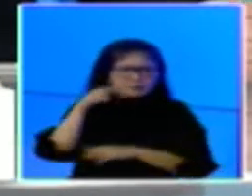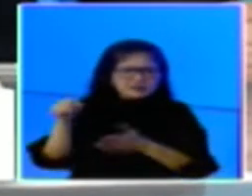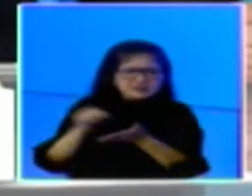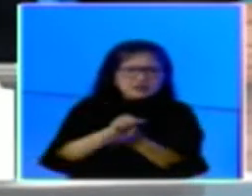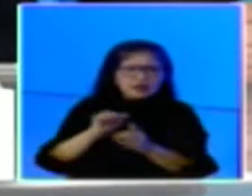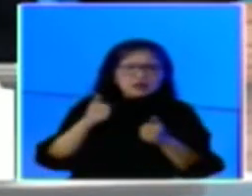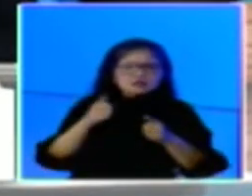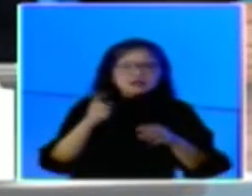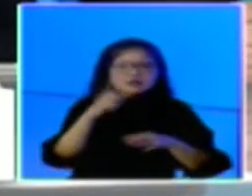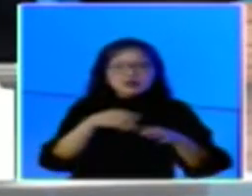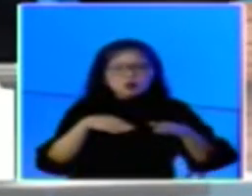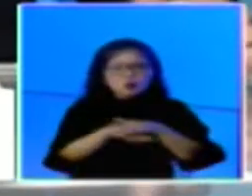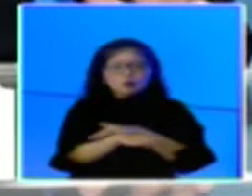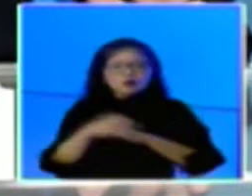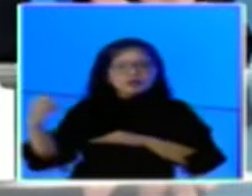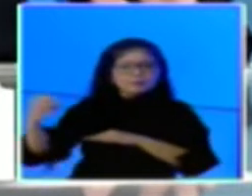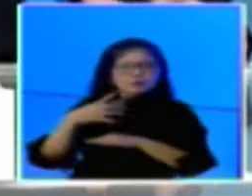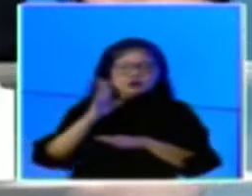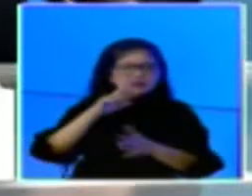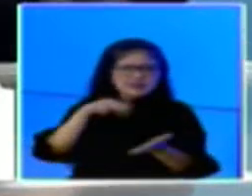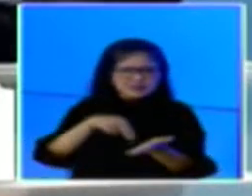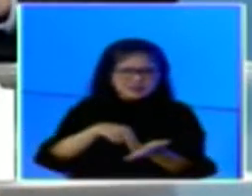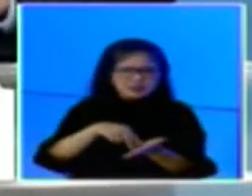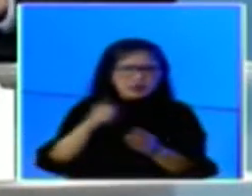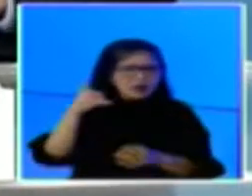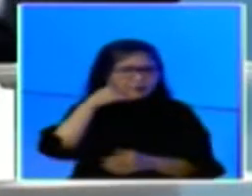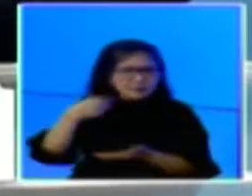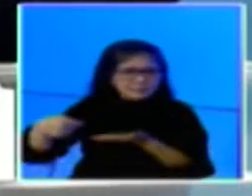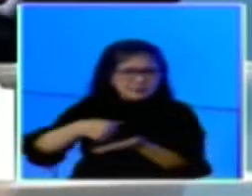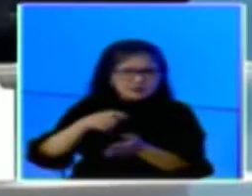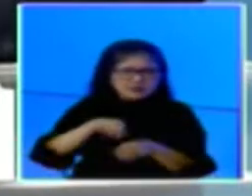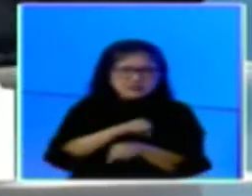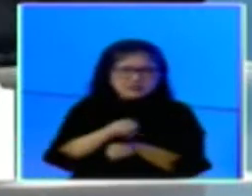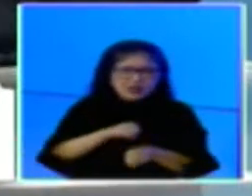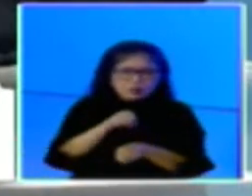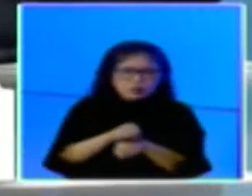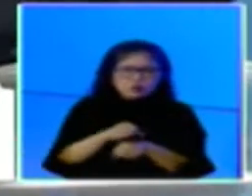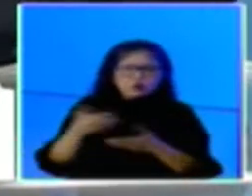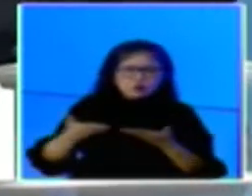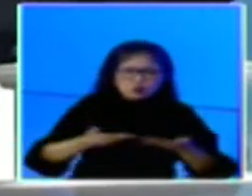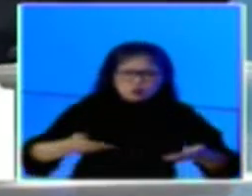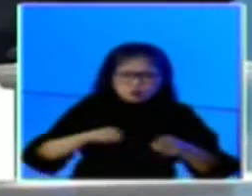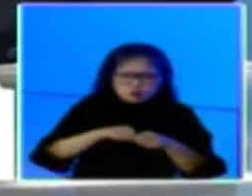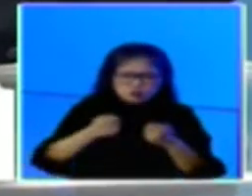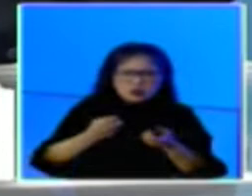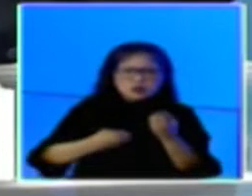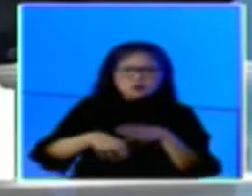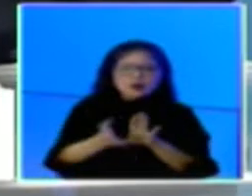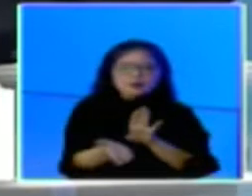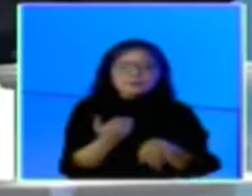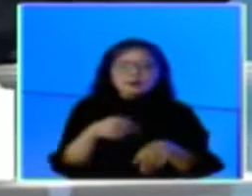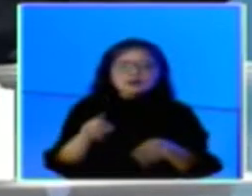komponen impor ilegal. HP dibeli dari Singapura dalam keadaan rusak dan dijual kembali di toko online dengan harga murah